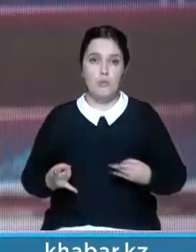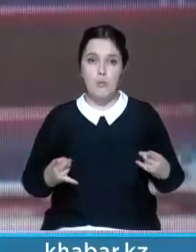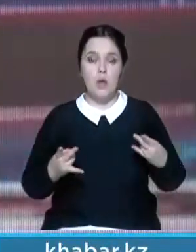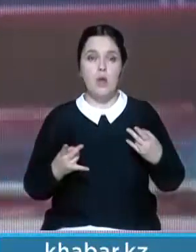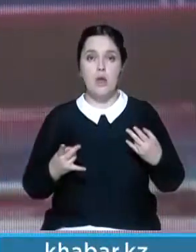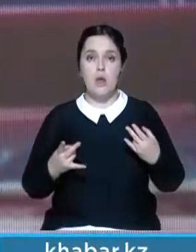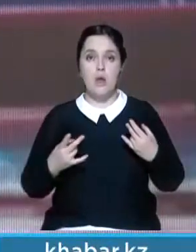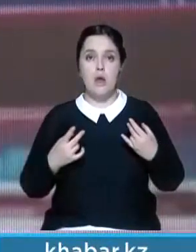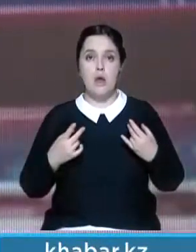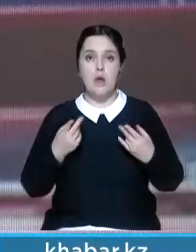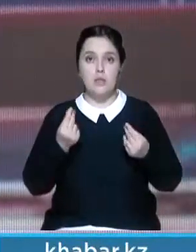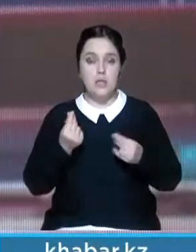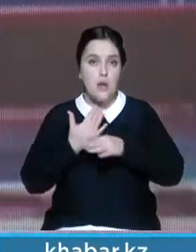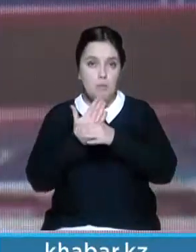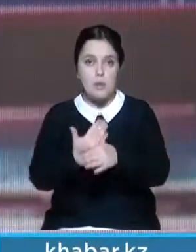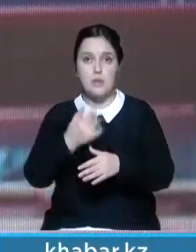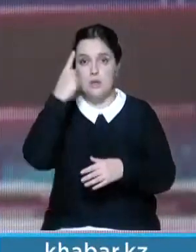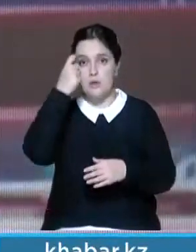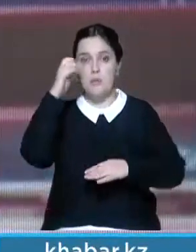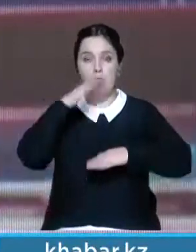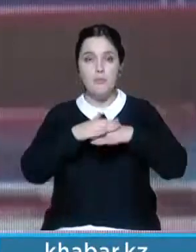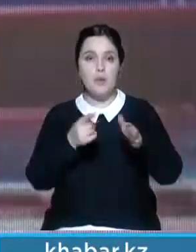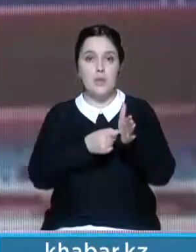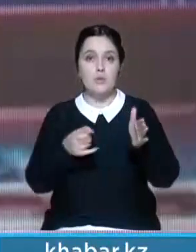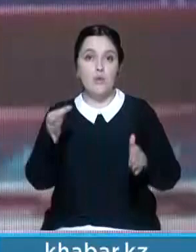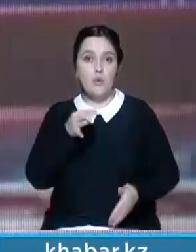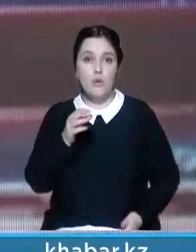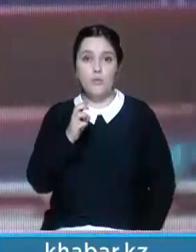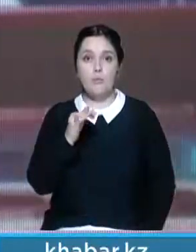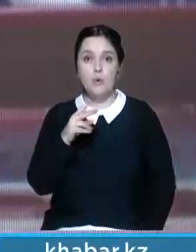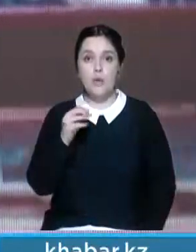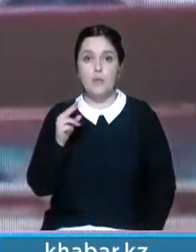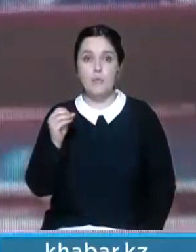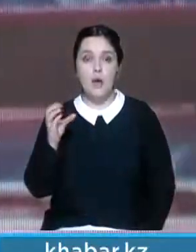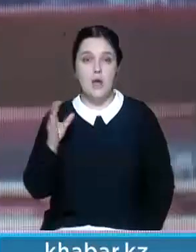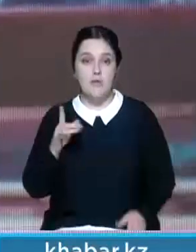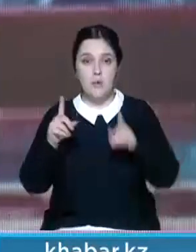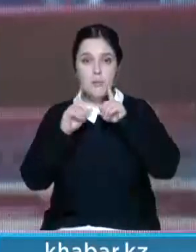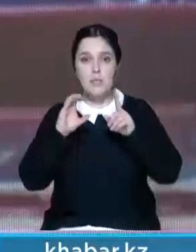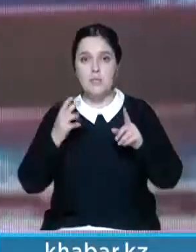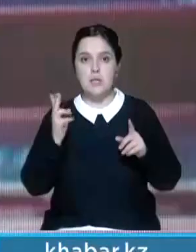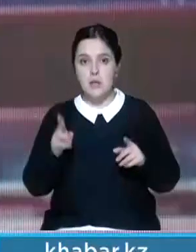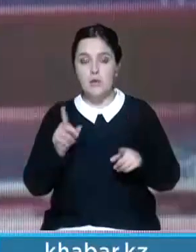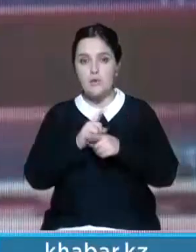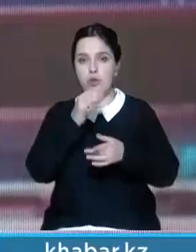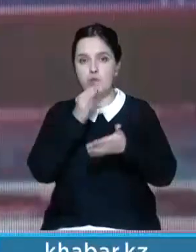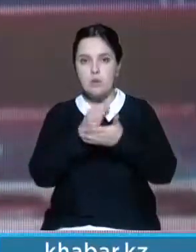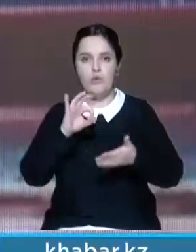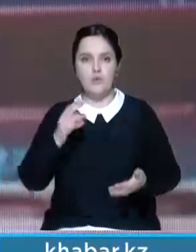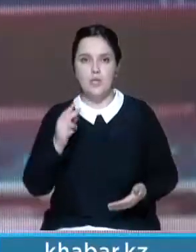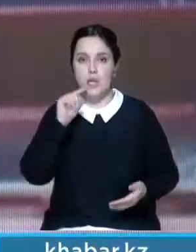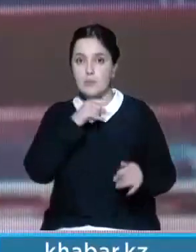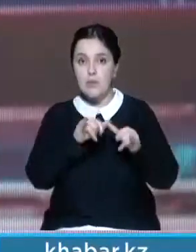необходимая материальная поддержка. Об этом сообщил сегодня аким Карагандинской области Ермагамбет Буликбаев на брифинге в СТК. Он также отчитался